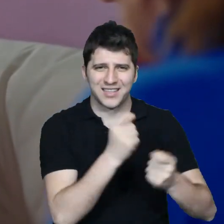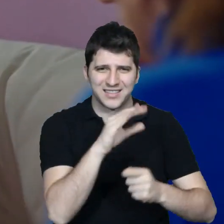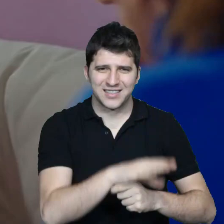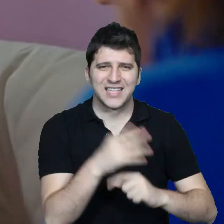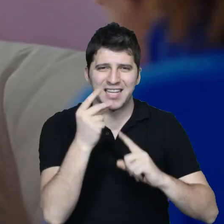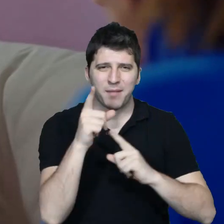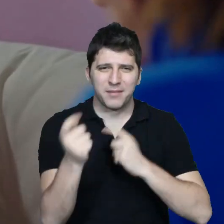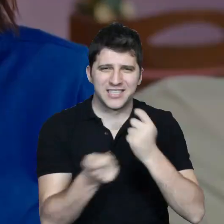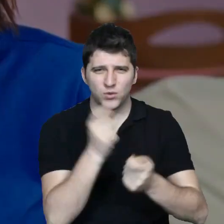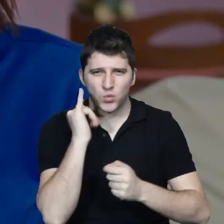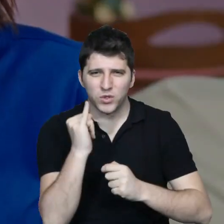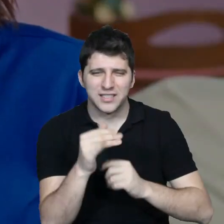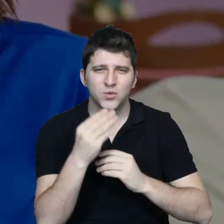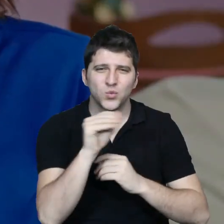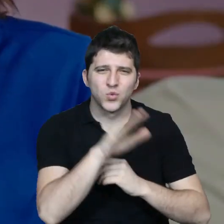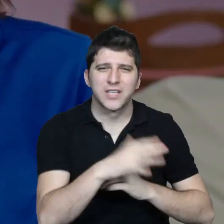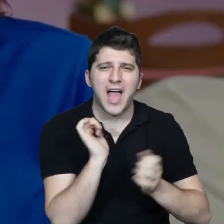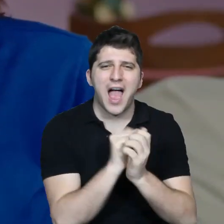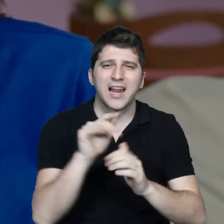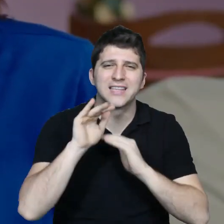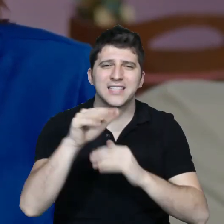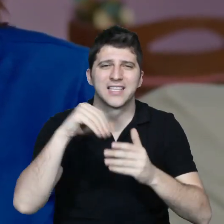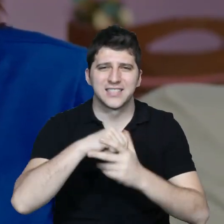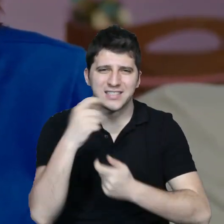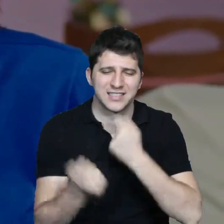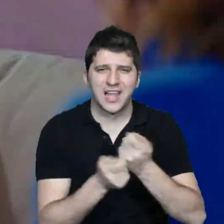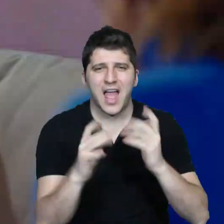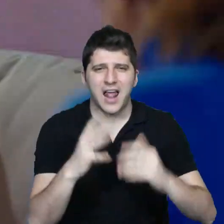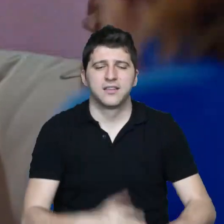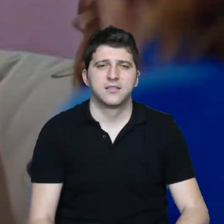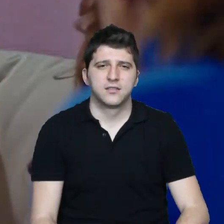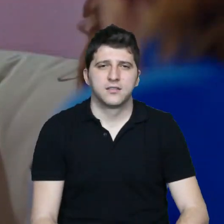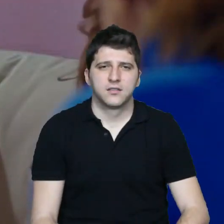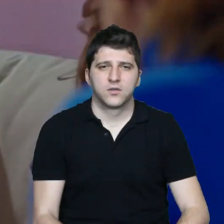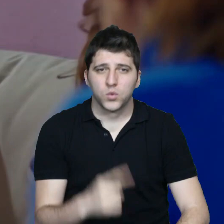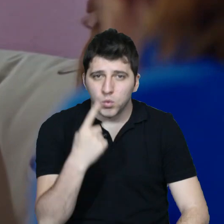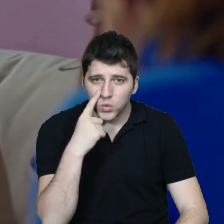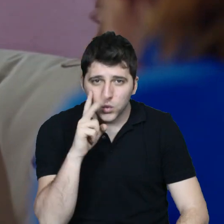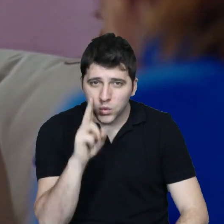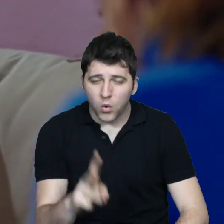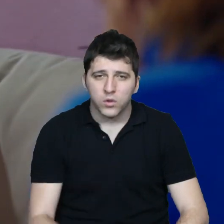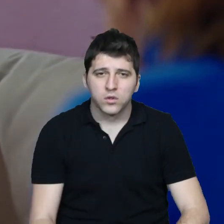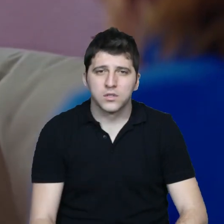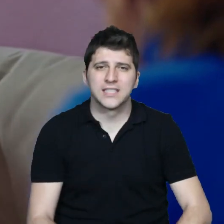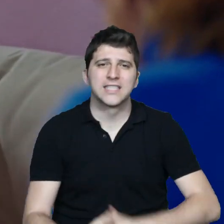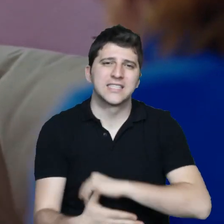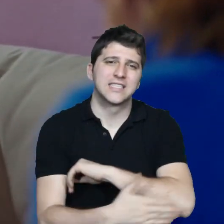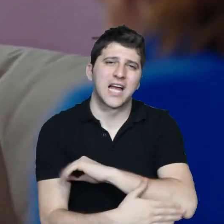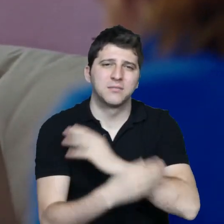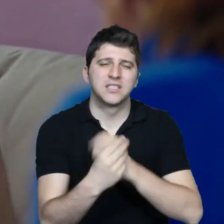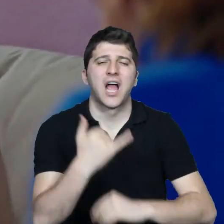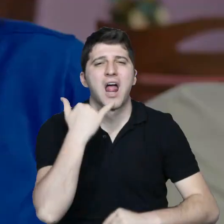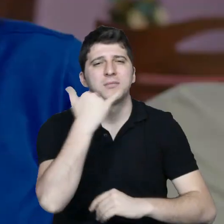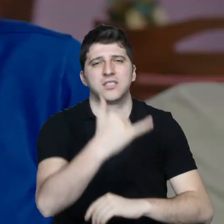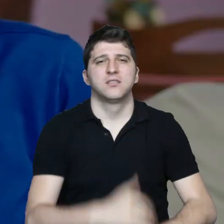Hani İbrahim'in işleri kötü gidiyordu. Çocuk da ailesine destek olsun diye herhalde. Görenler de yardım olsun diye